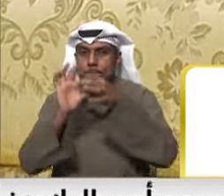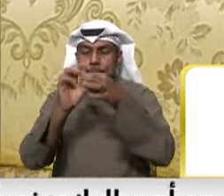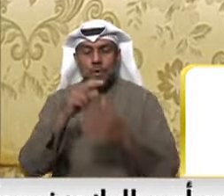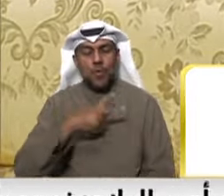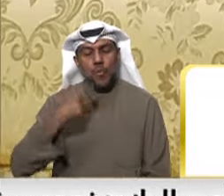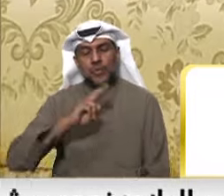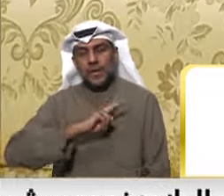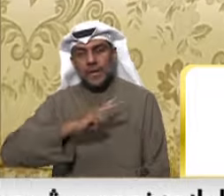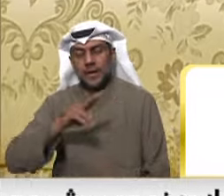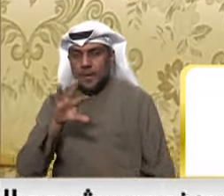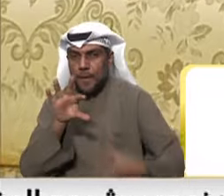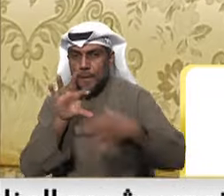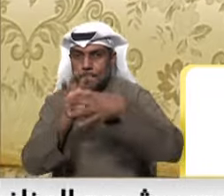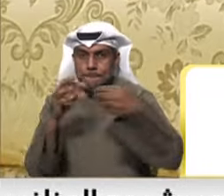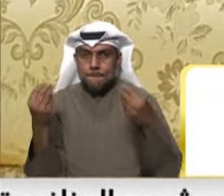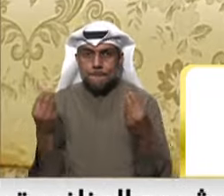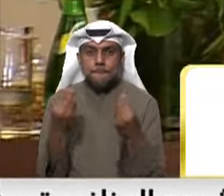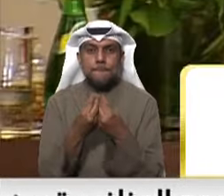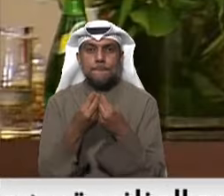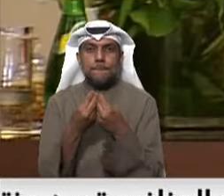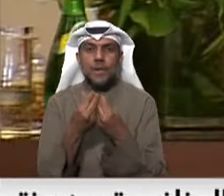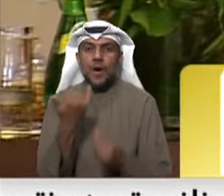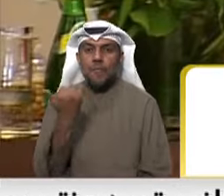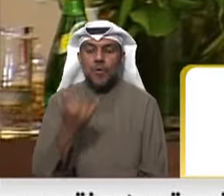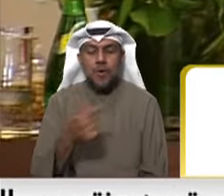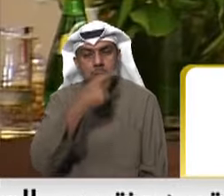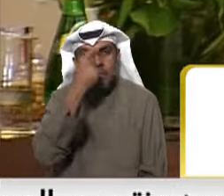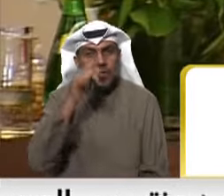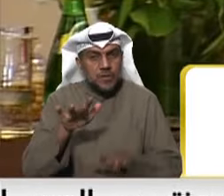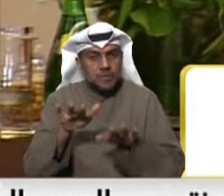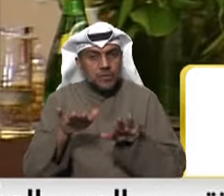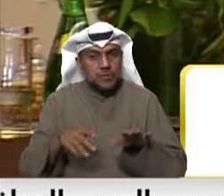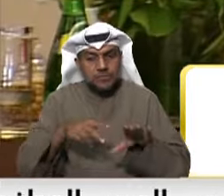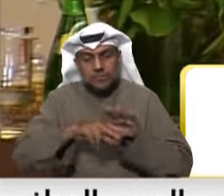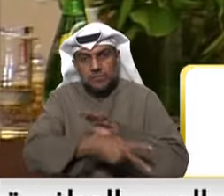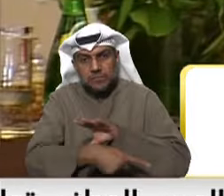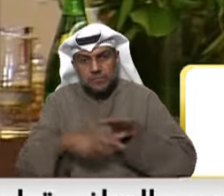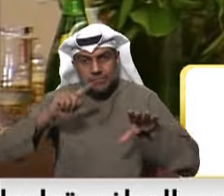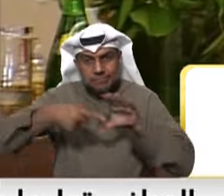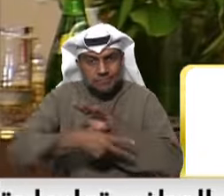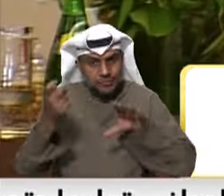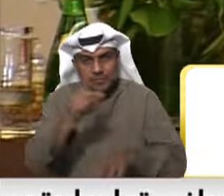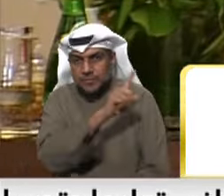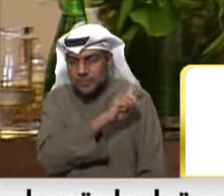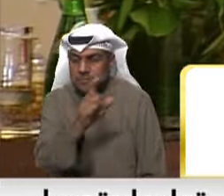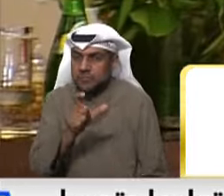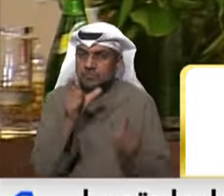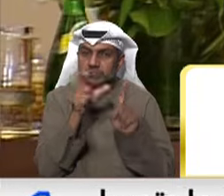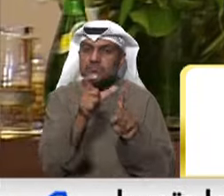لحماية الفضاء السبراني الوطني.